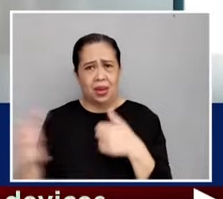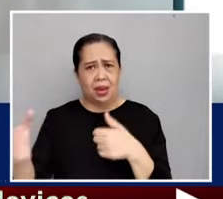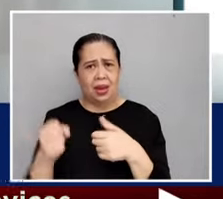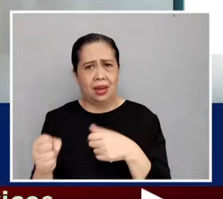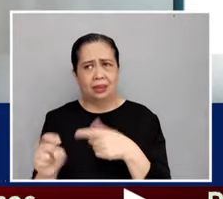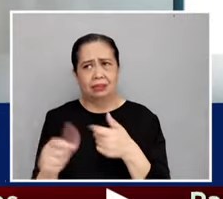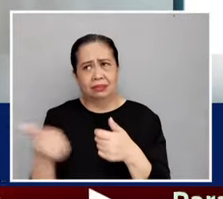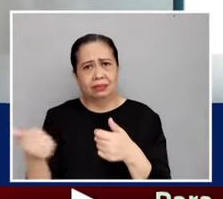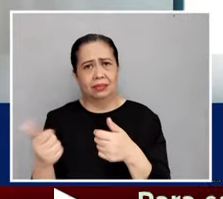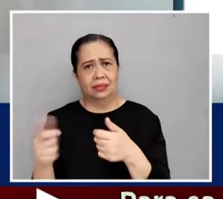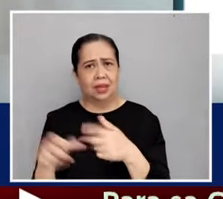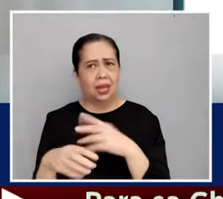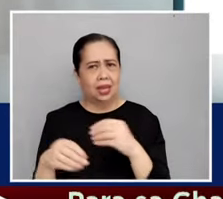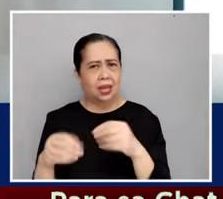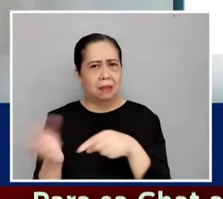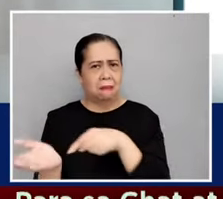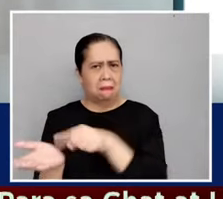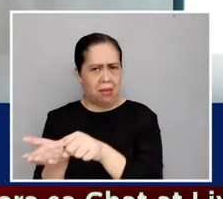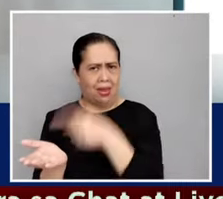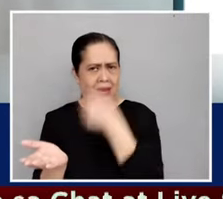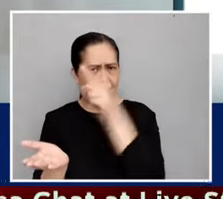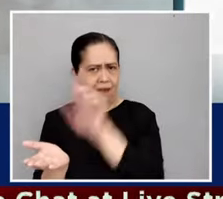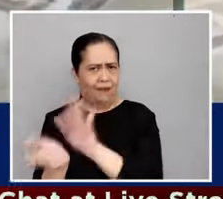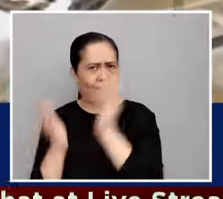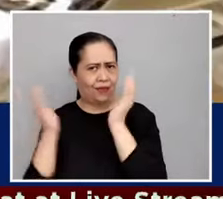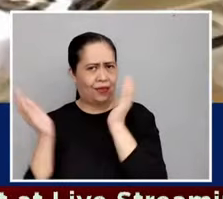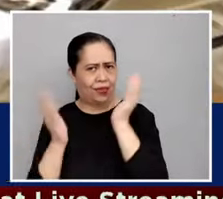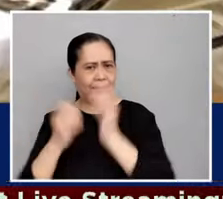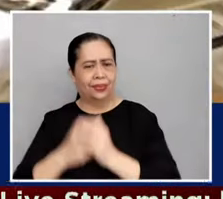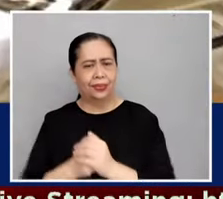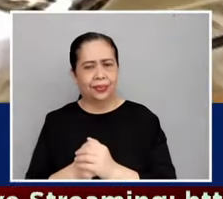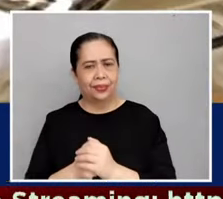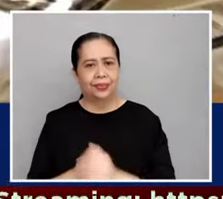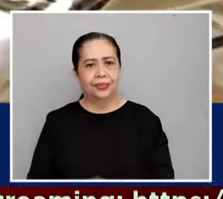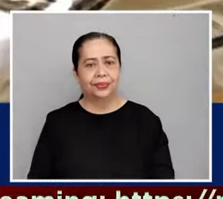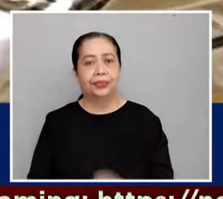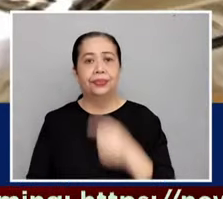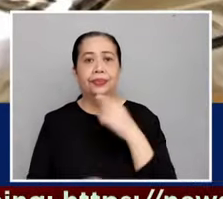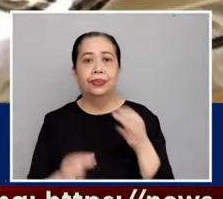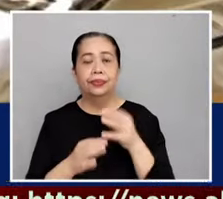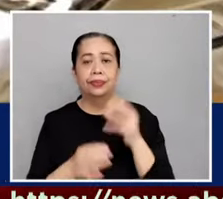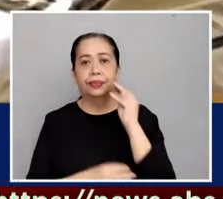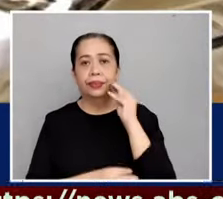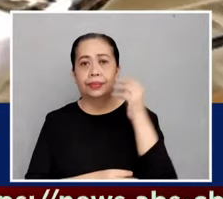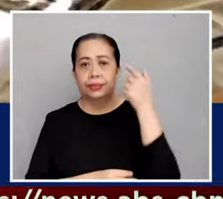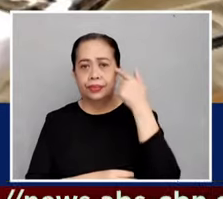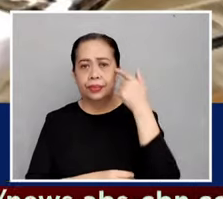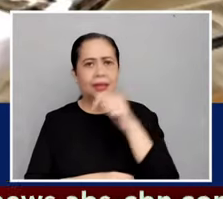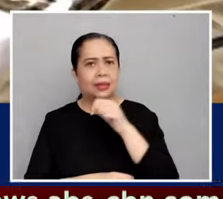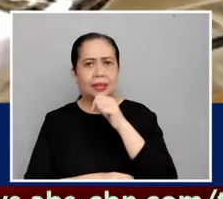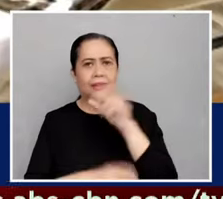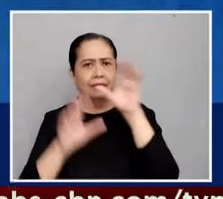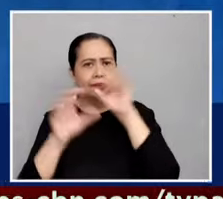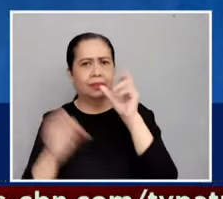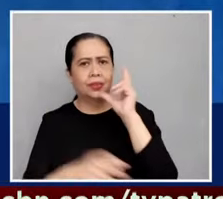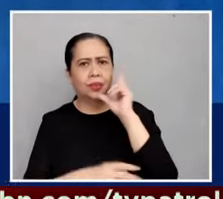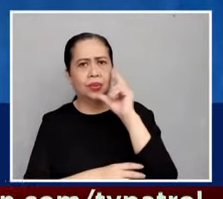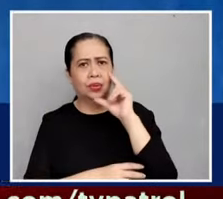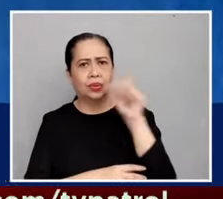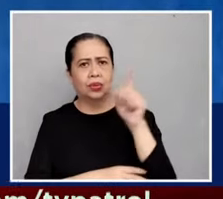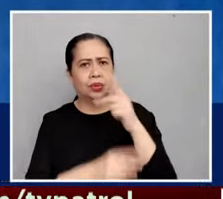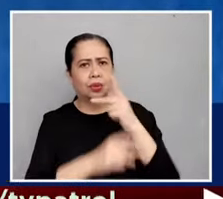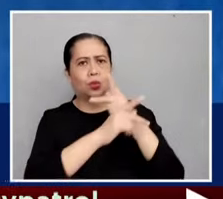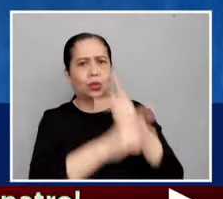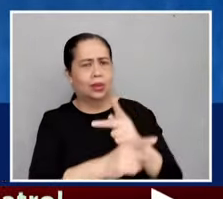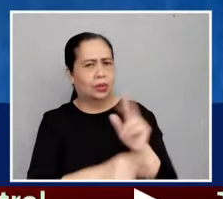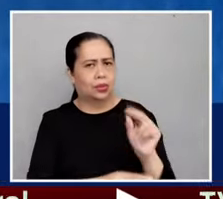else and pay for that kind of service? Paliwanag ni Guevara, hindi si dating Pangulong Duterte ang kanilang